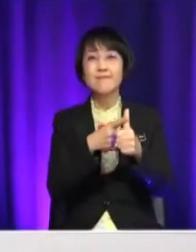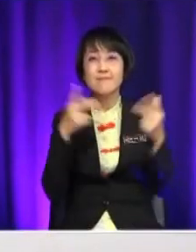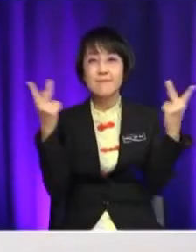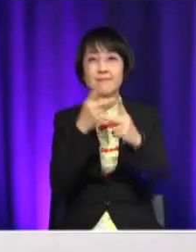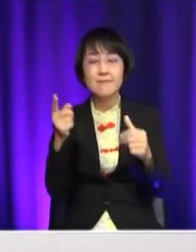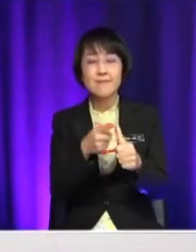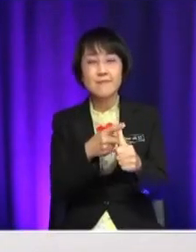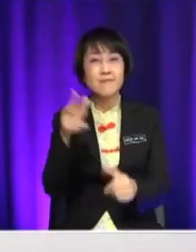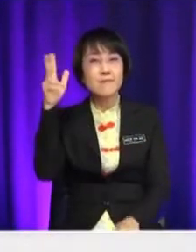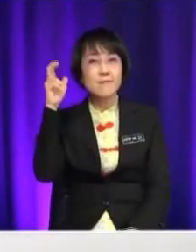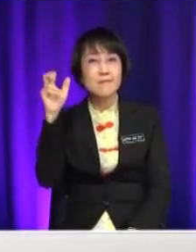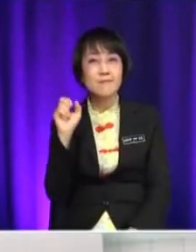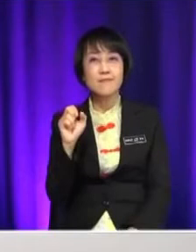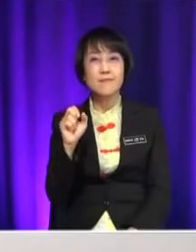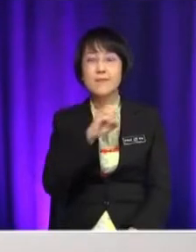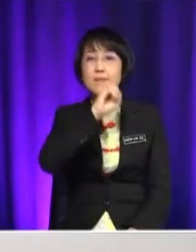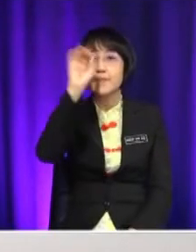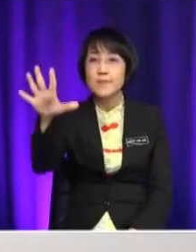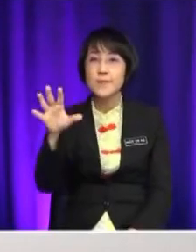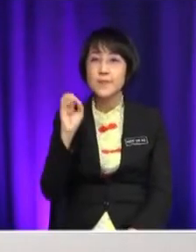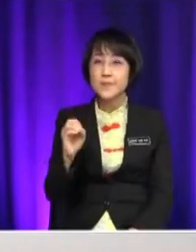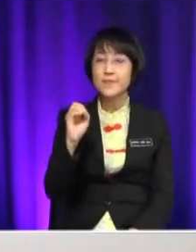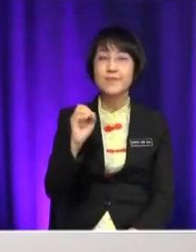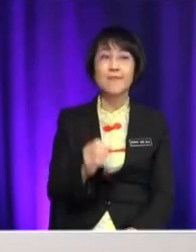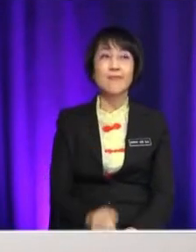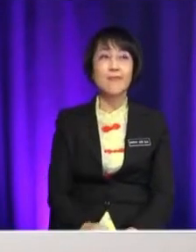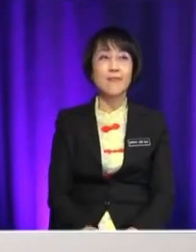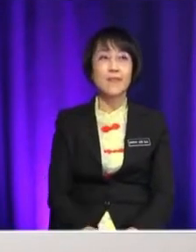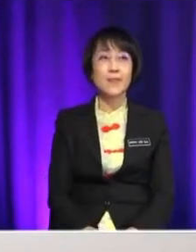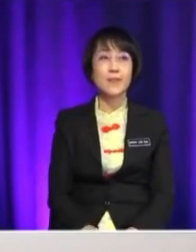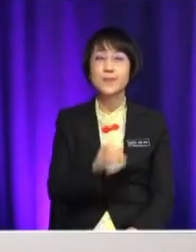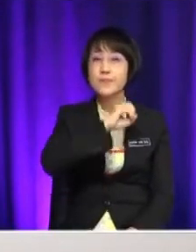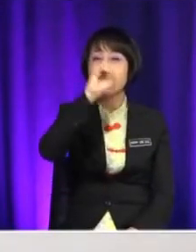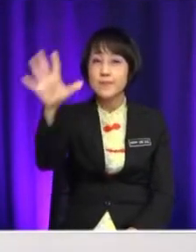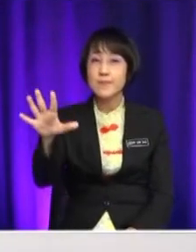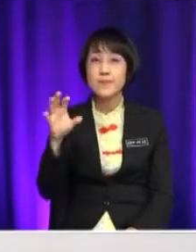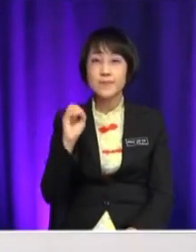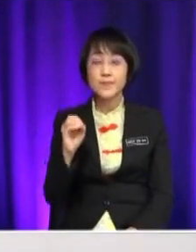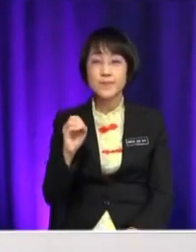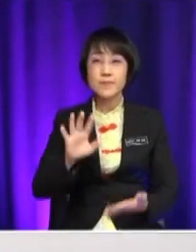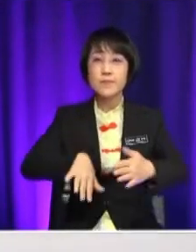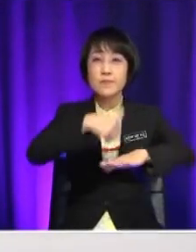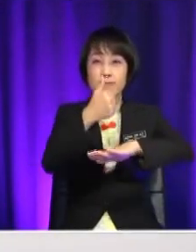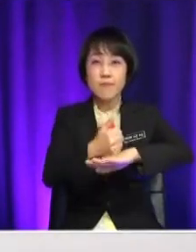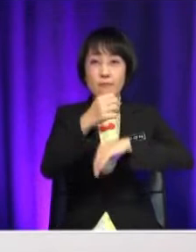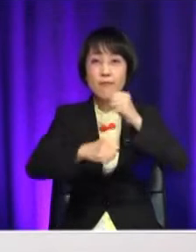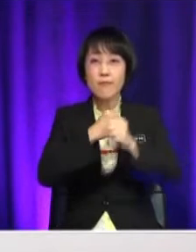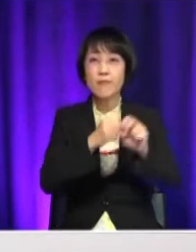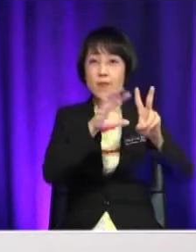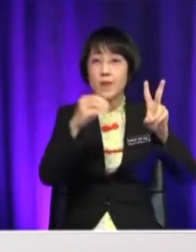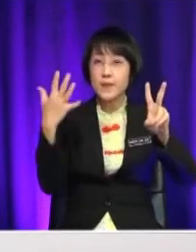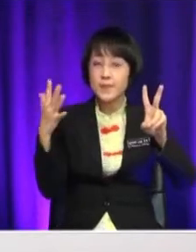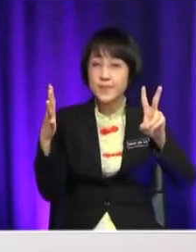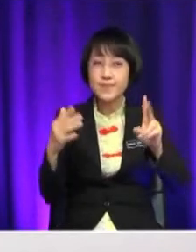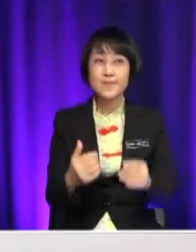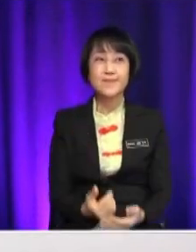Hero di Malaysia, kan? Rupanya kali pertama dia tahu Trash Hero ni dah pun ditubuhkan sejak tahun 2015. Tak